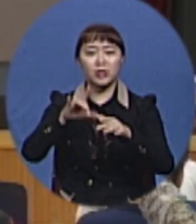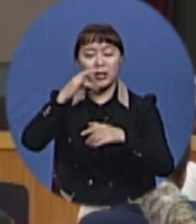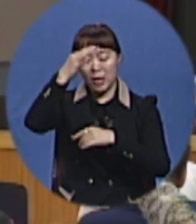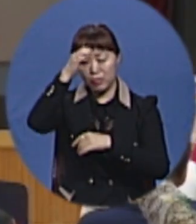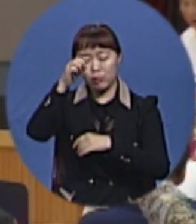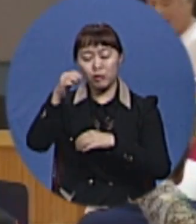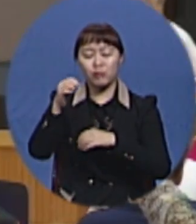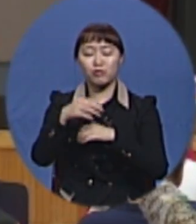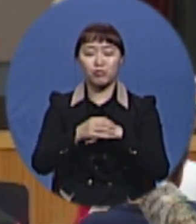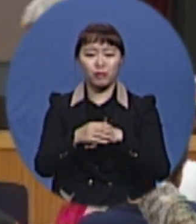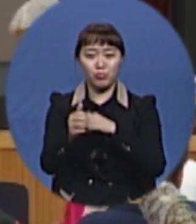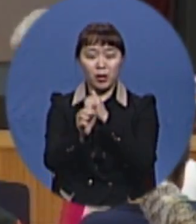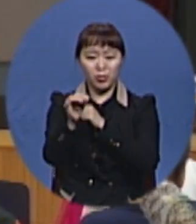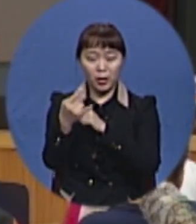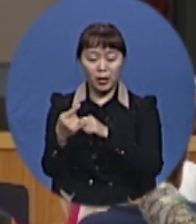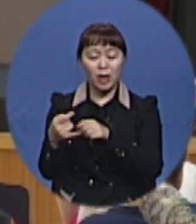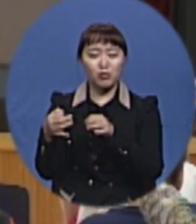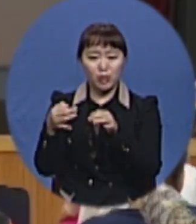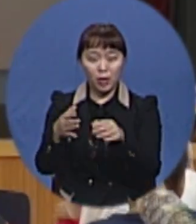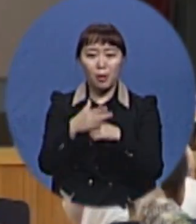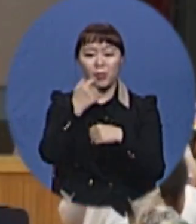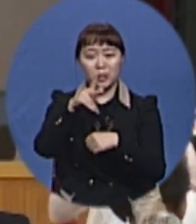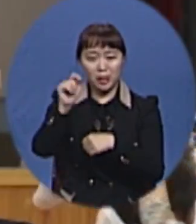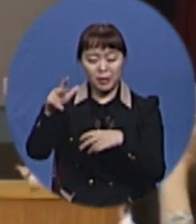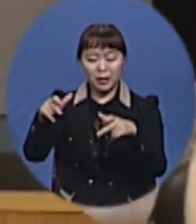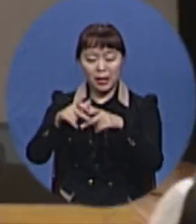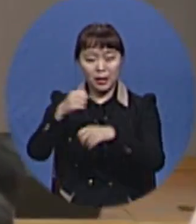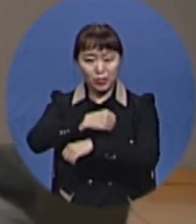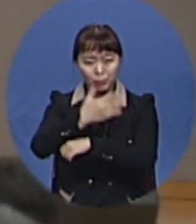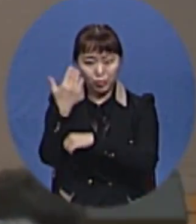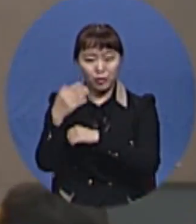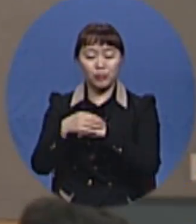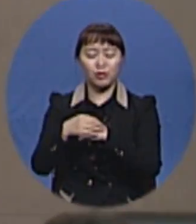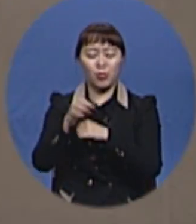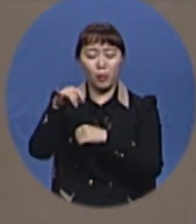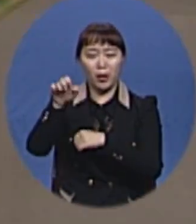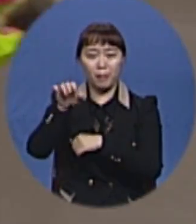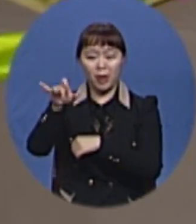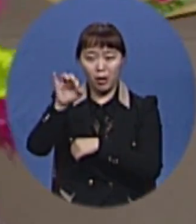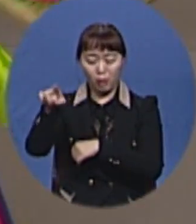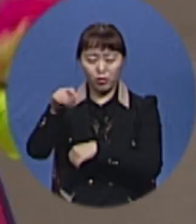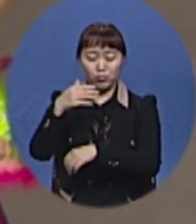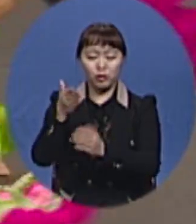한국문화예술위원회가 후원했으며 복지TV, 장애인신문, 웰페어뉴스,